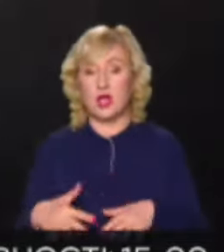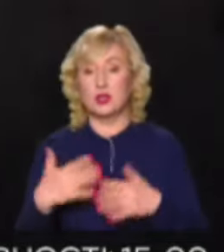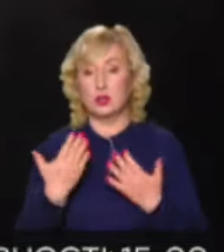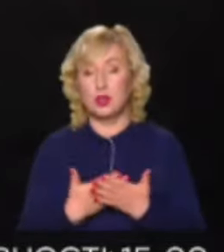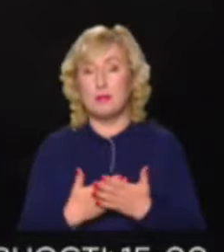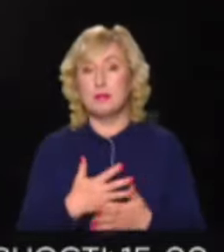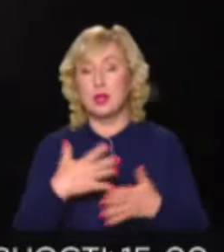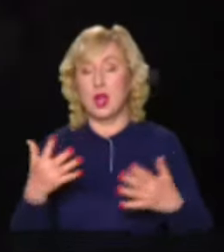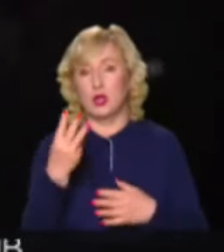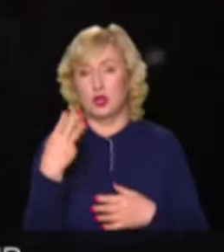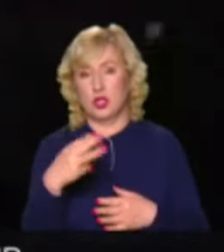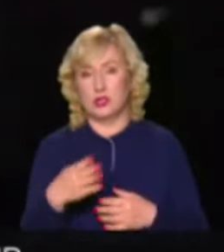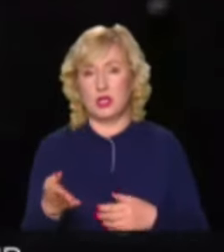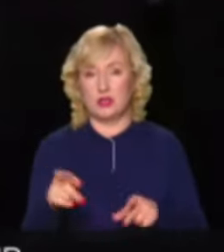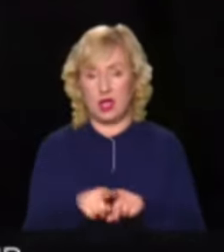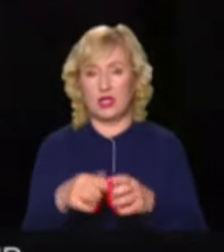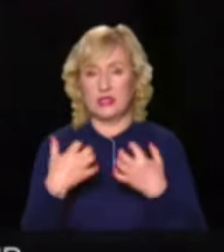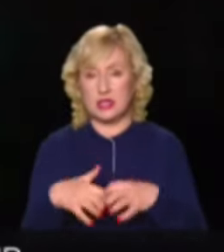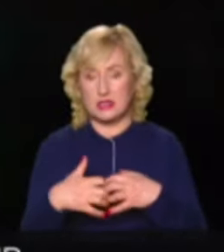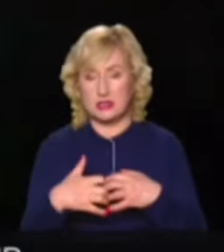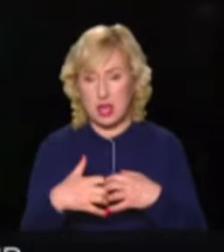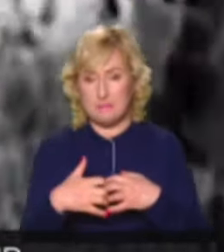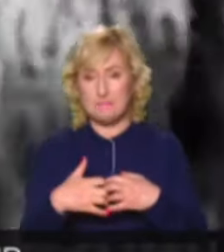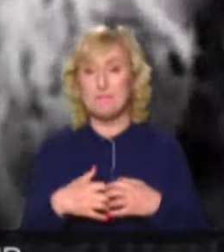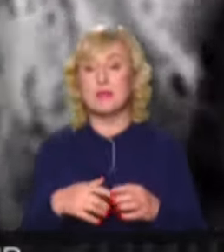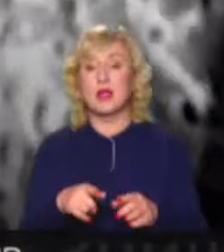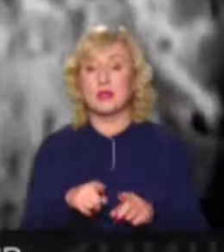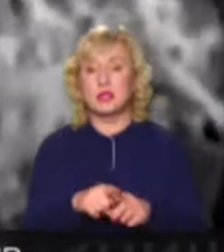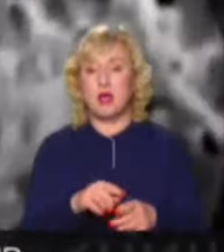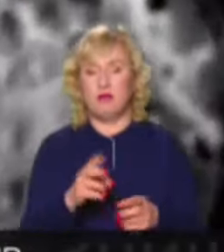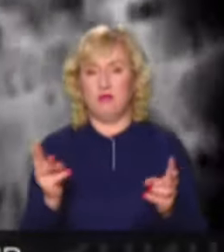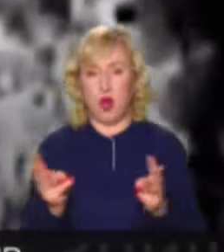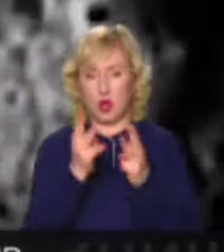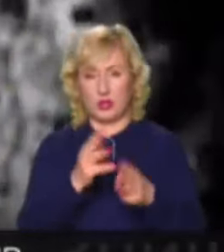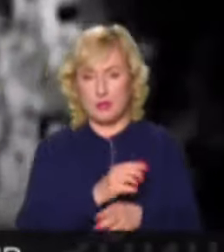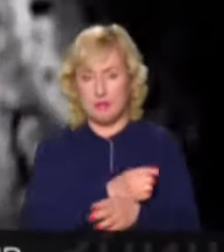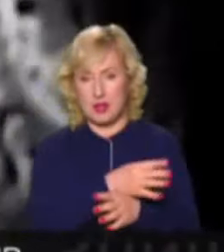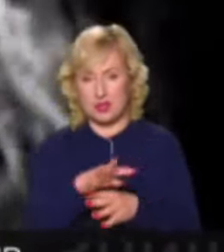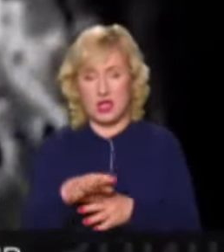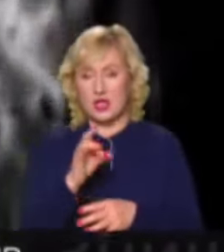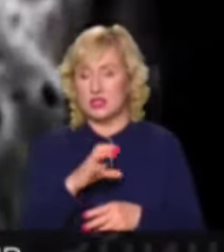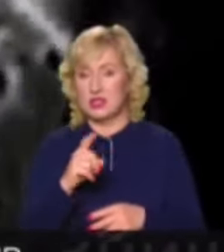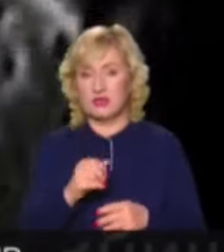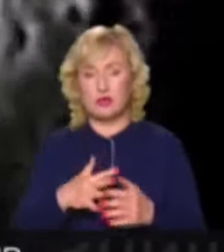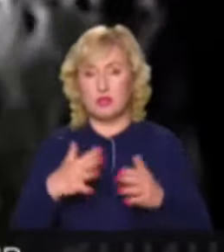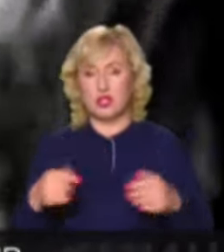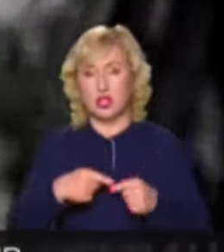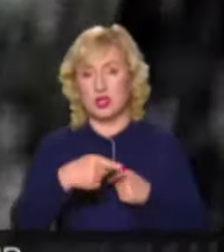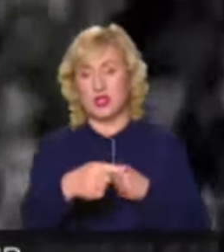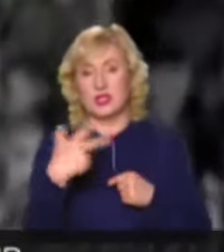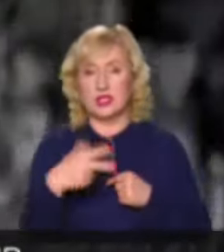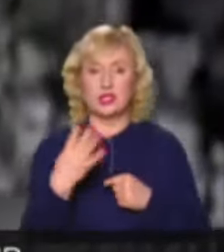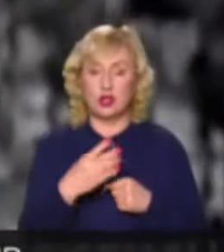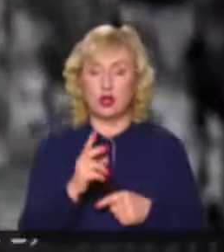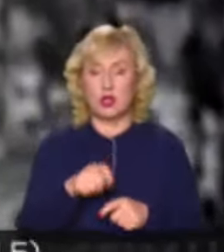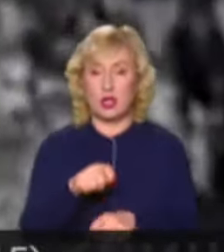більше 30 таких систем. Відповідно, ця вогнеметна РСЗВ не стріляє з більших дистанцій, там в 30-40 кілометрів,